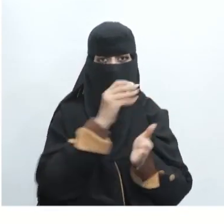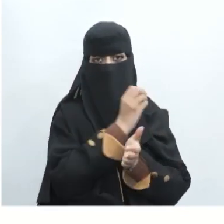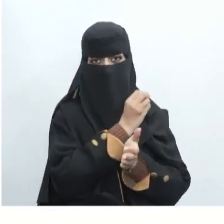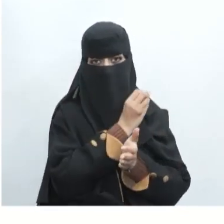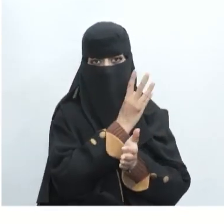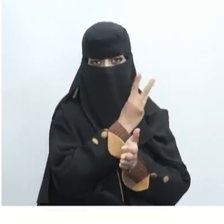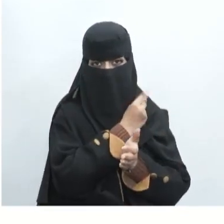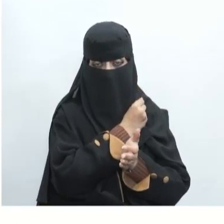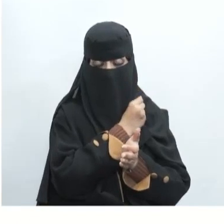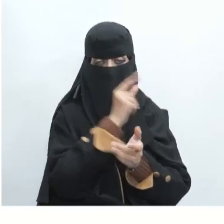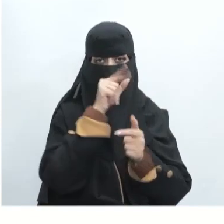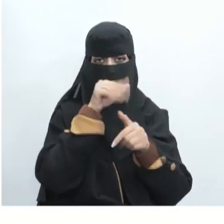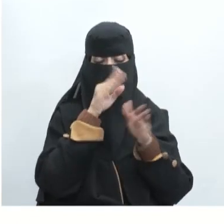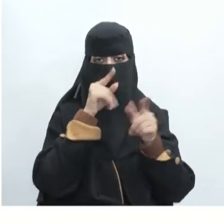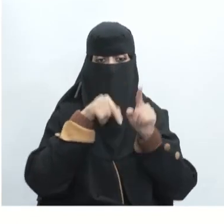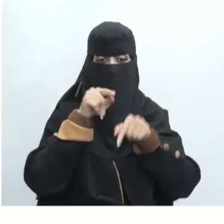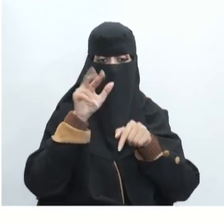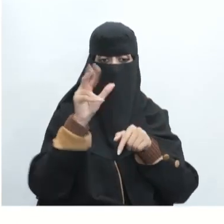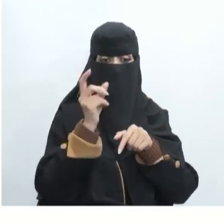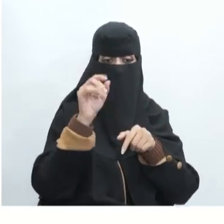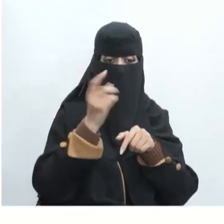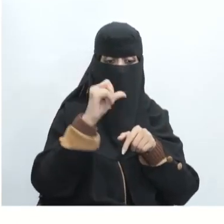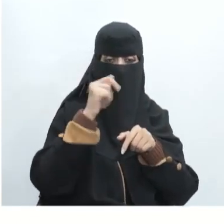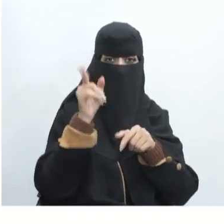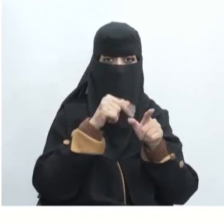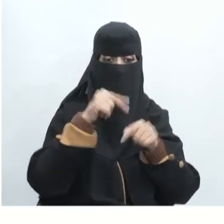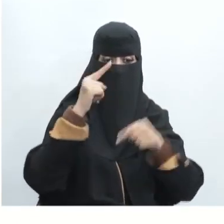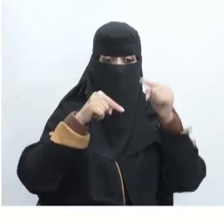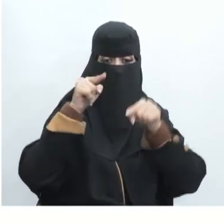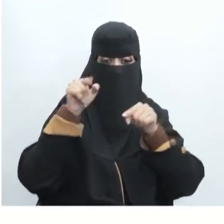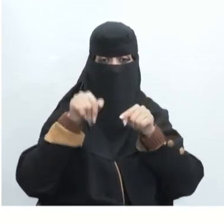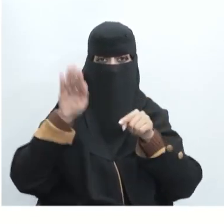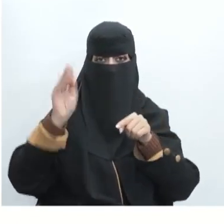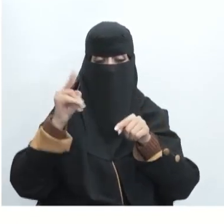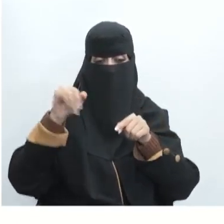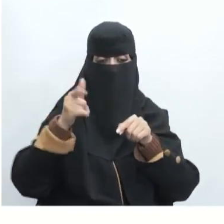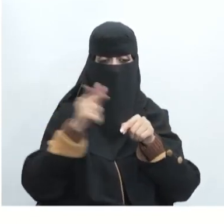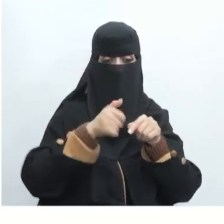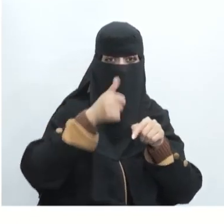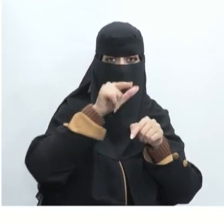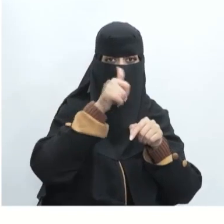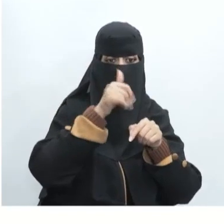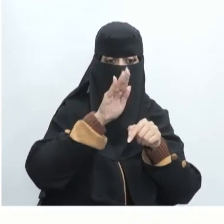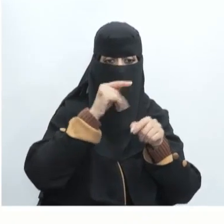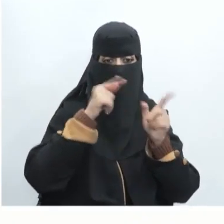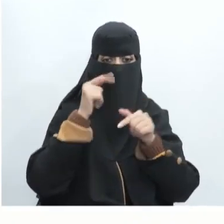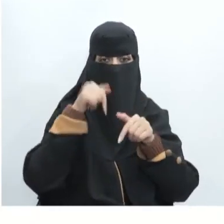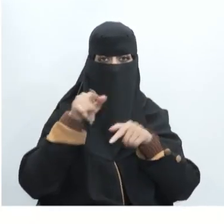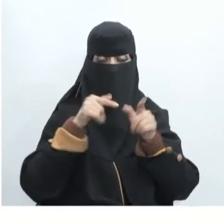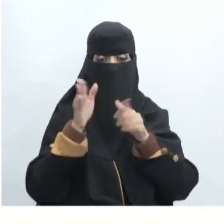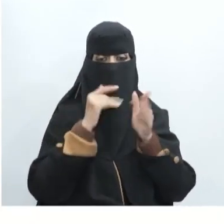بين فلسطين والنرويج بين السيراليون واسبانيا بين مالي والصين